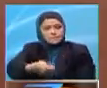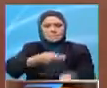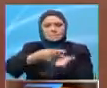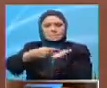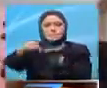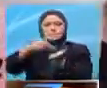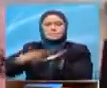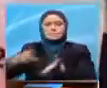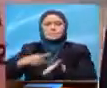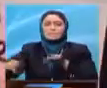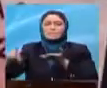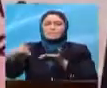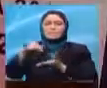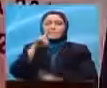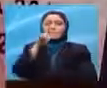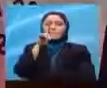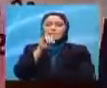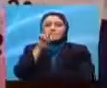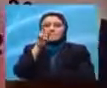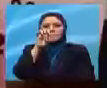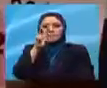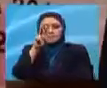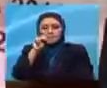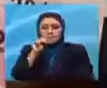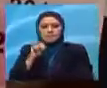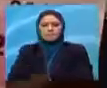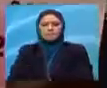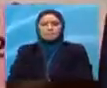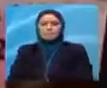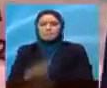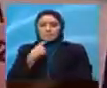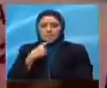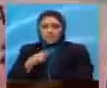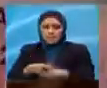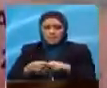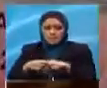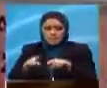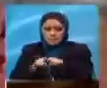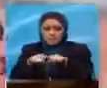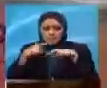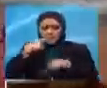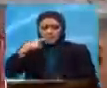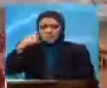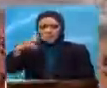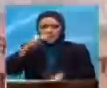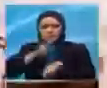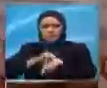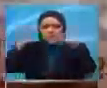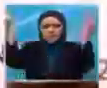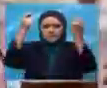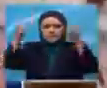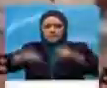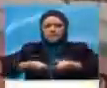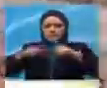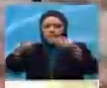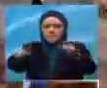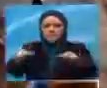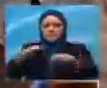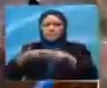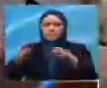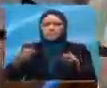esok Beliau berkata demikian pada Majlis penyampaian dividen Ristra 2016 di Pekan Pahang